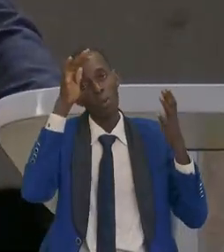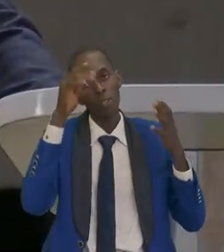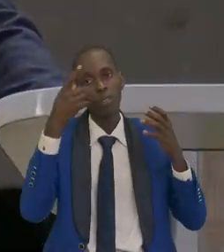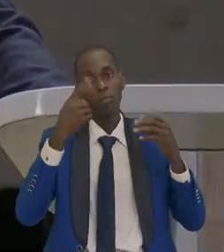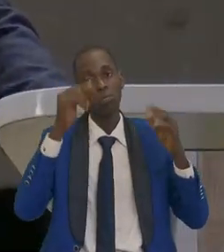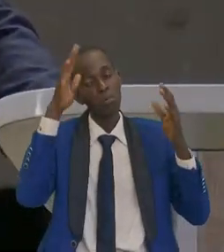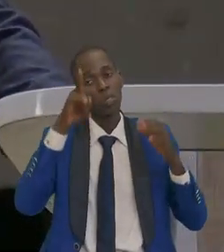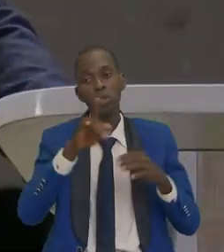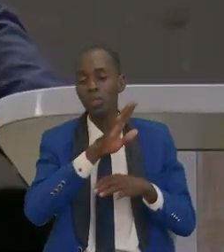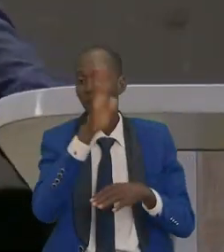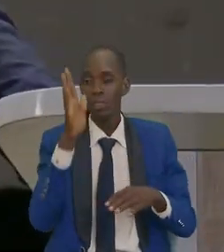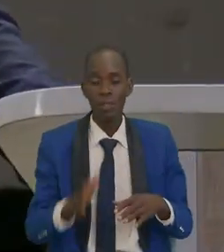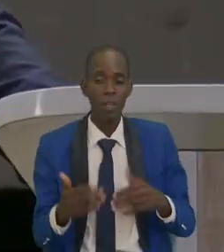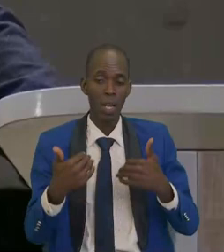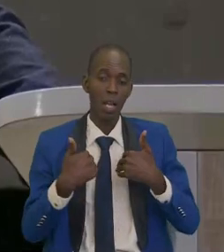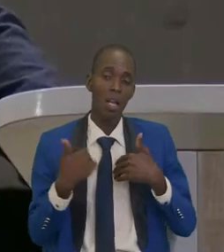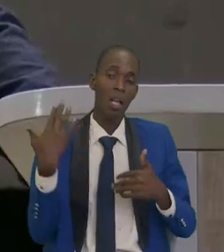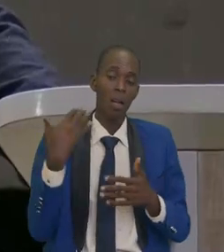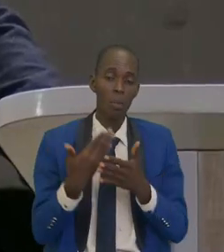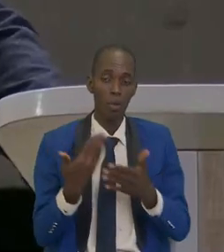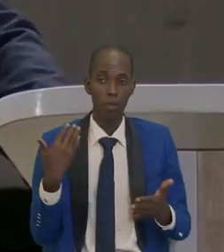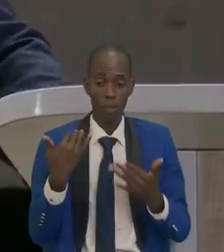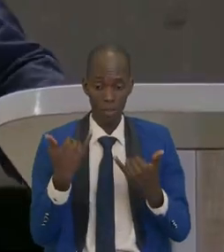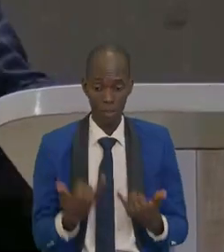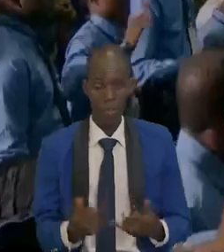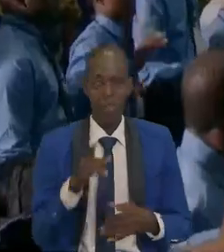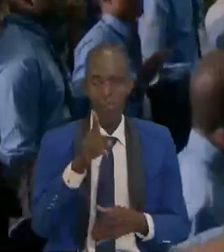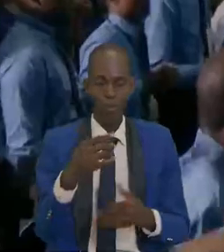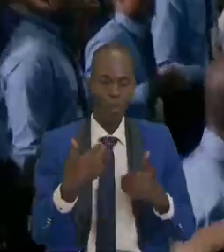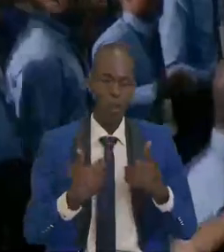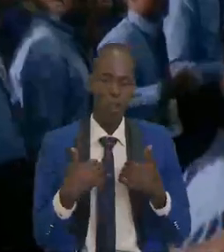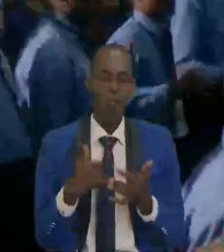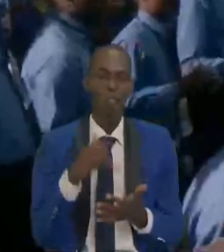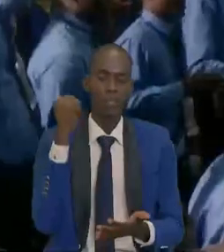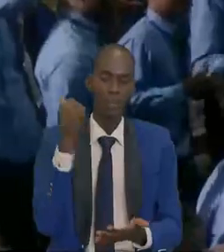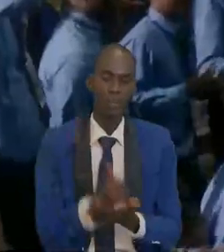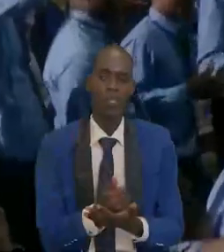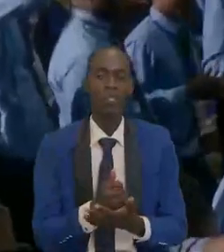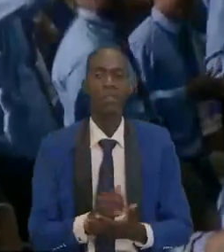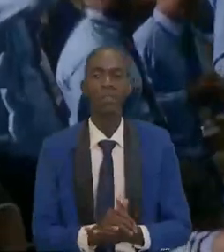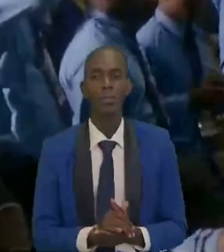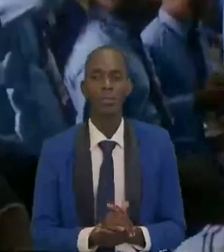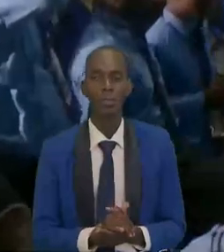L'espérance, l'attente que tu n'avais jamais avant, maintenant, tu l'as.